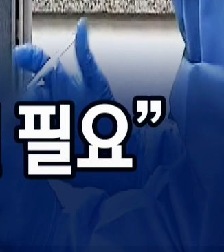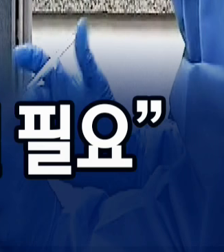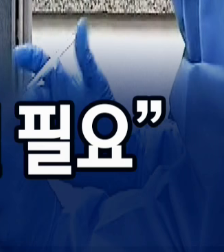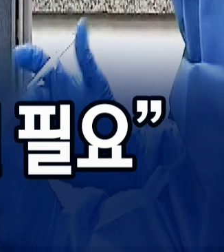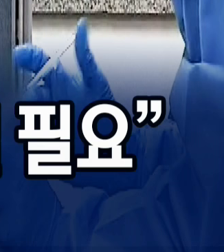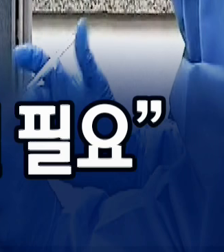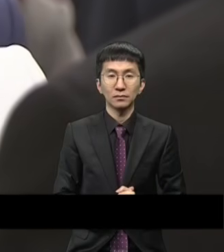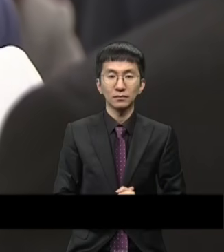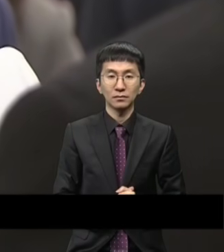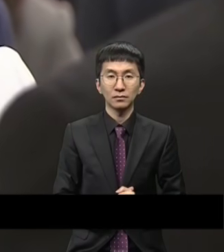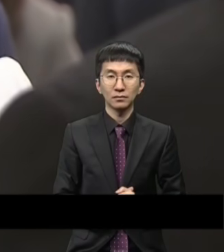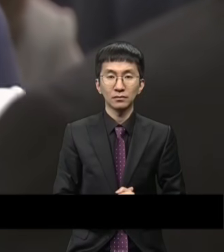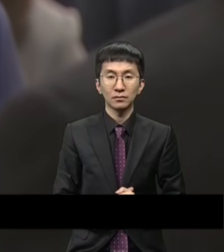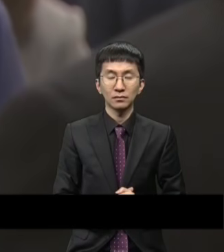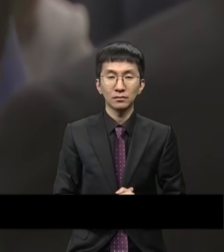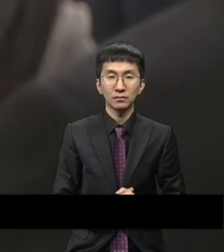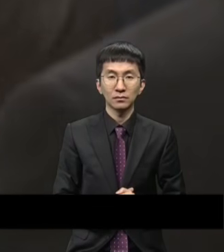기자입니다.